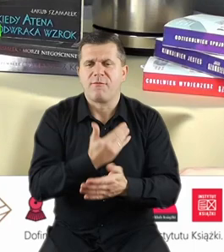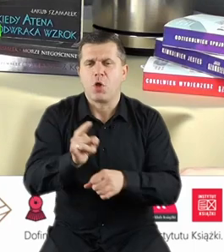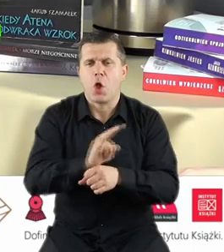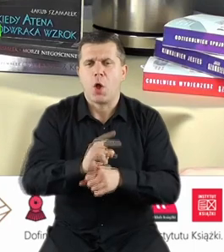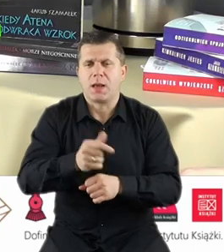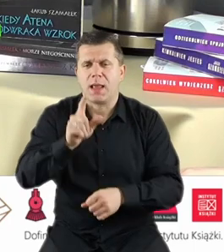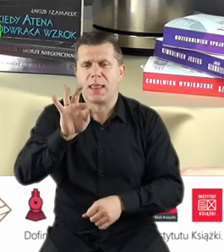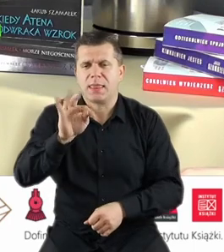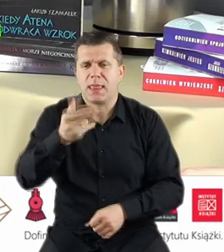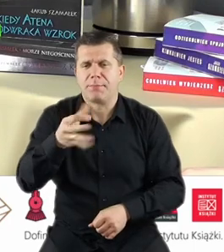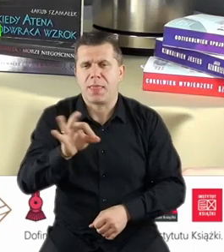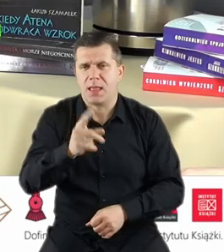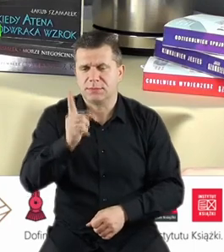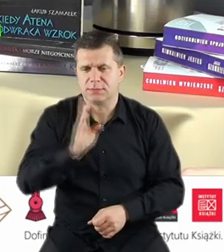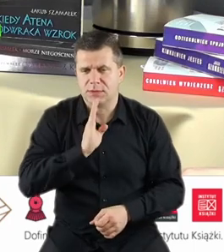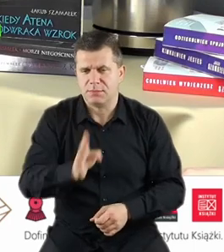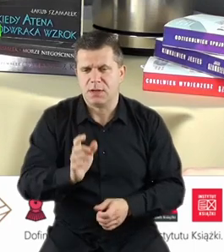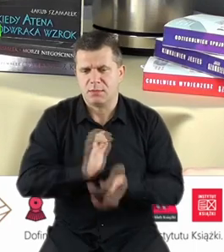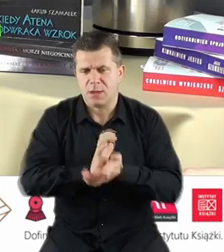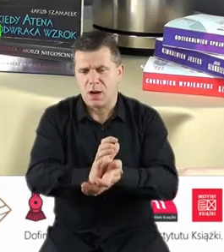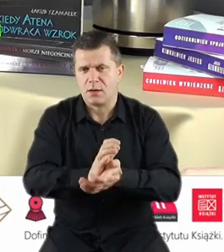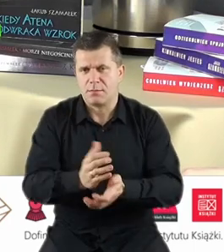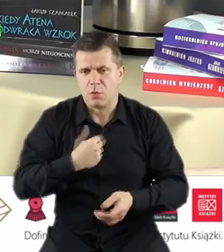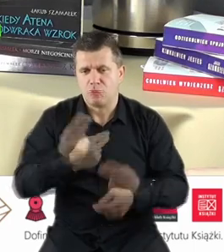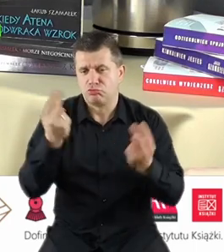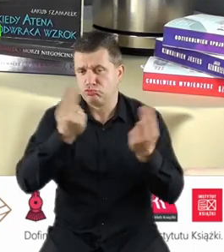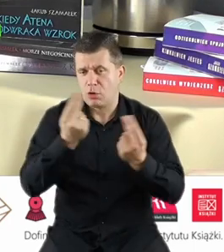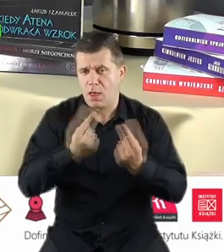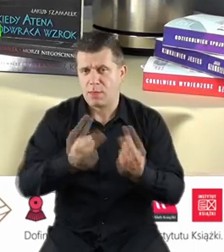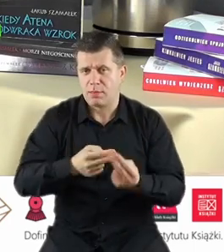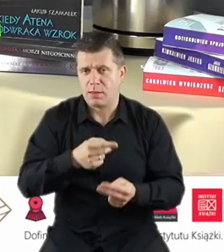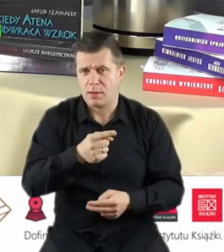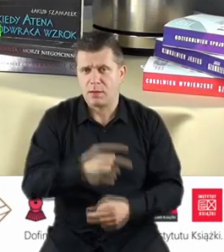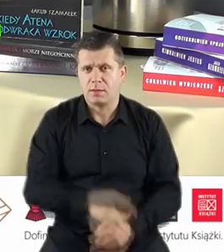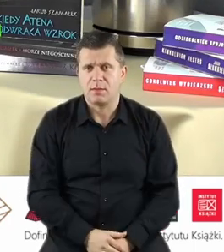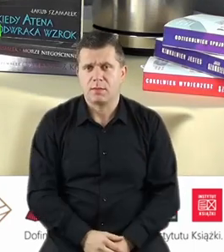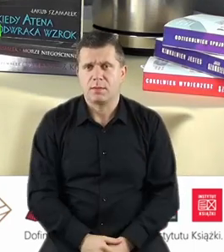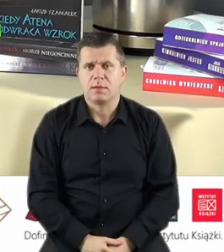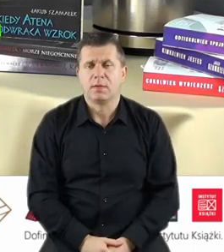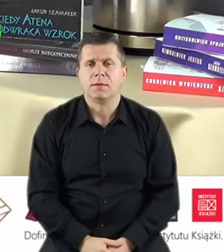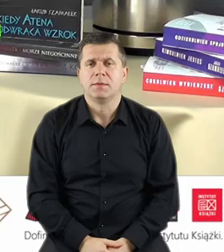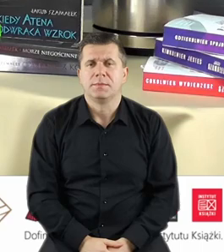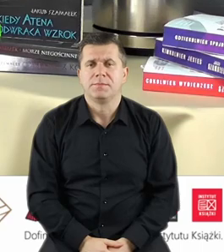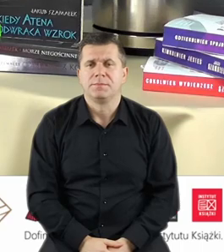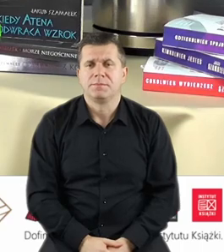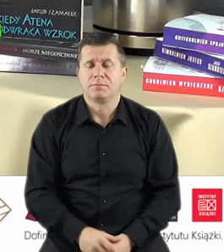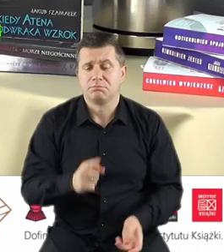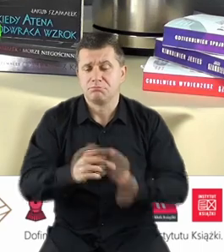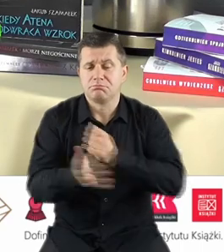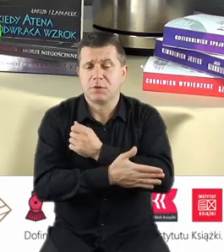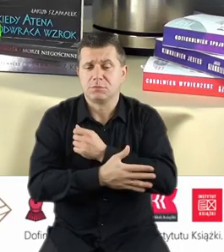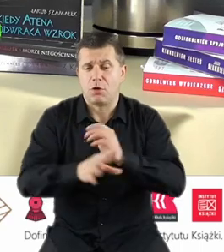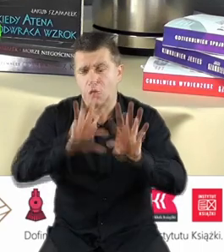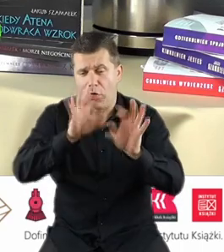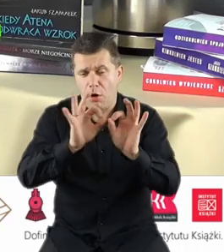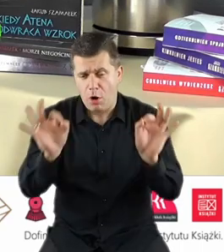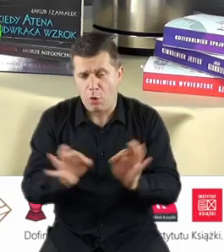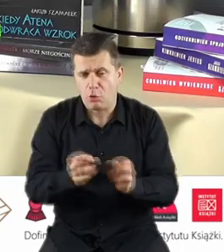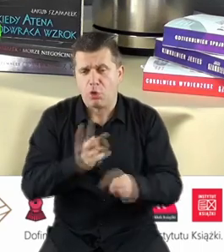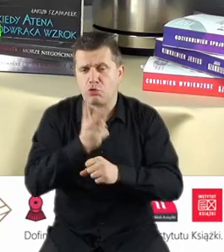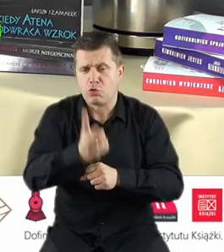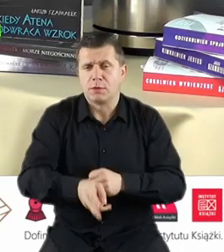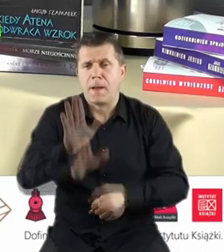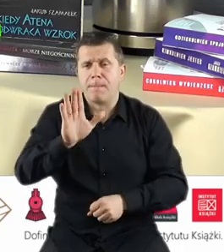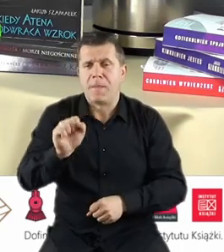w zeszłym roku, gdzie dziennikarze New York Times, czyli jacyś właśnie wielcy specy, na podstawie ogólnie dostępnych takich komercyjnych baz danych